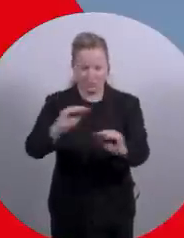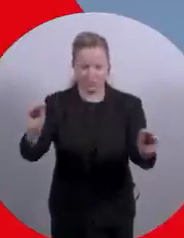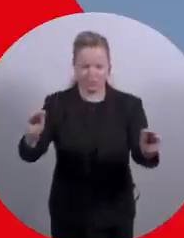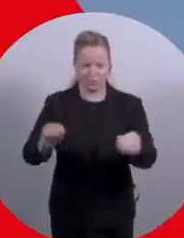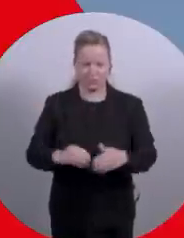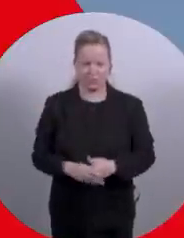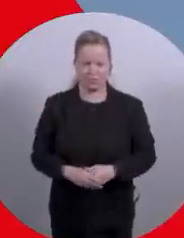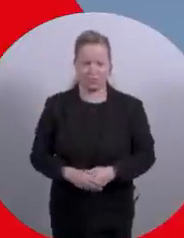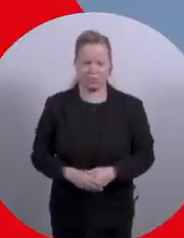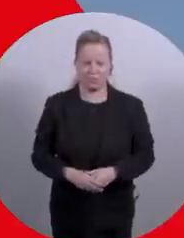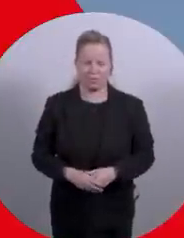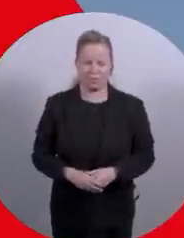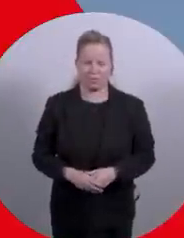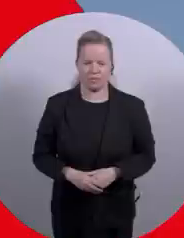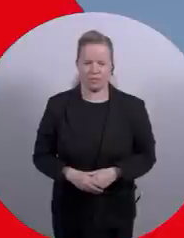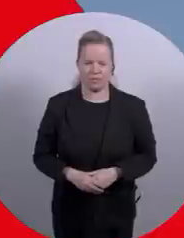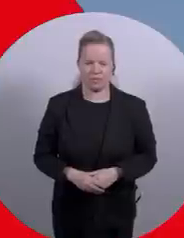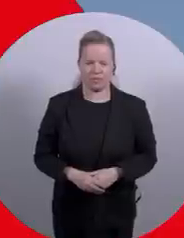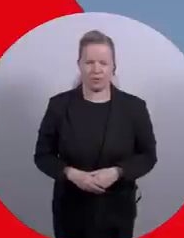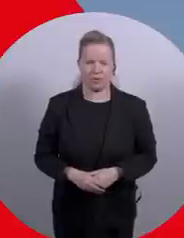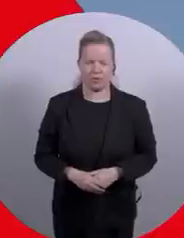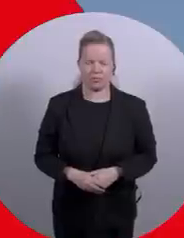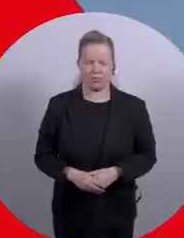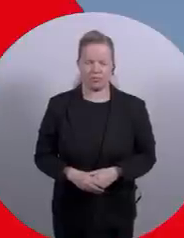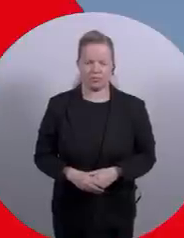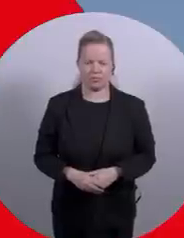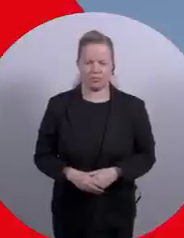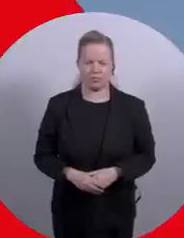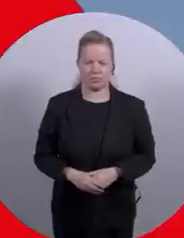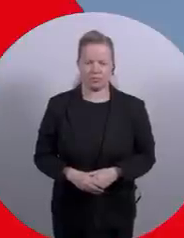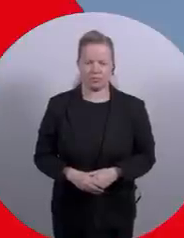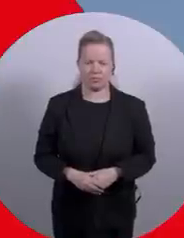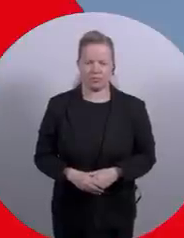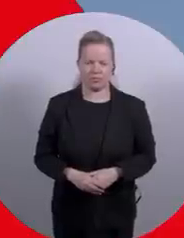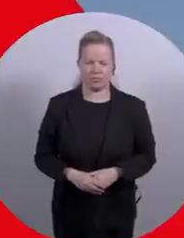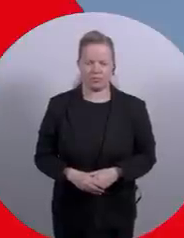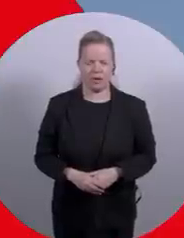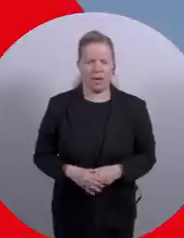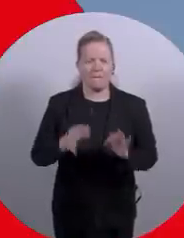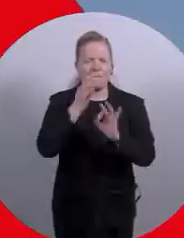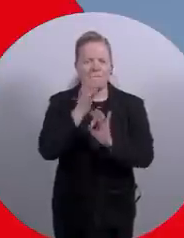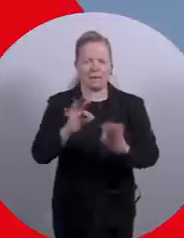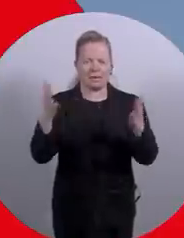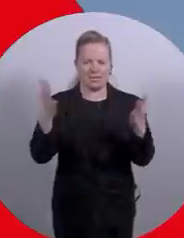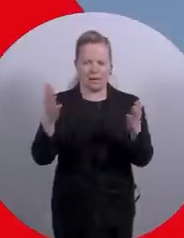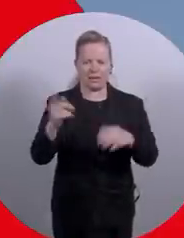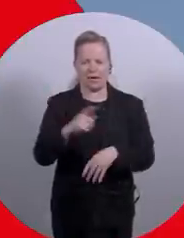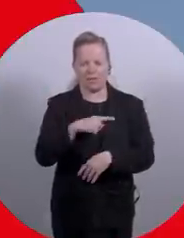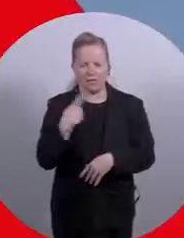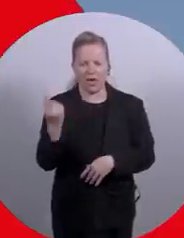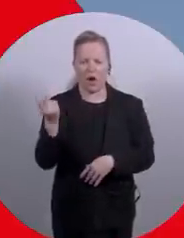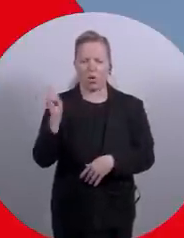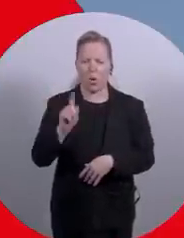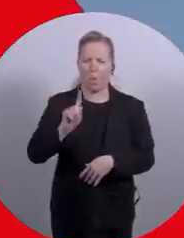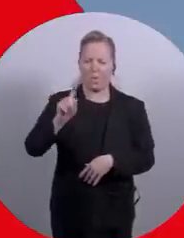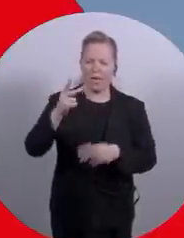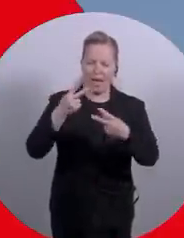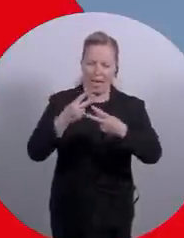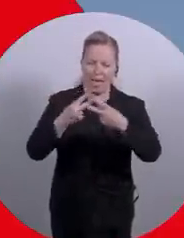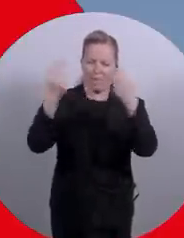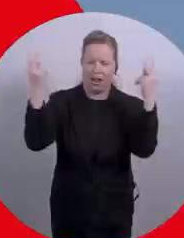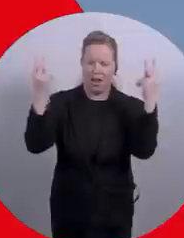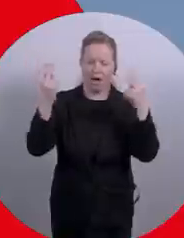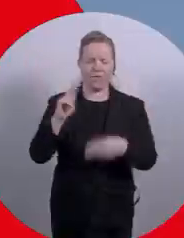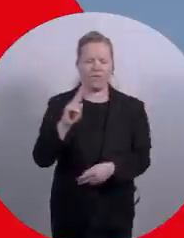ja ich muss sagen es ist am besten wir kommen alle in den Himmel warum